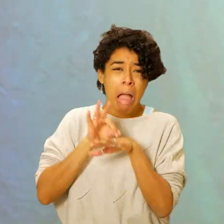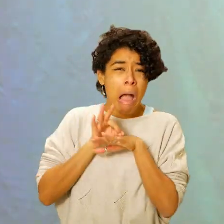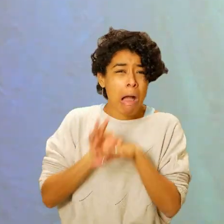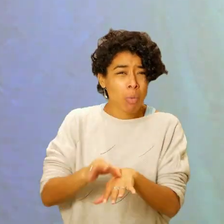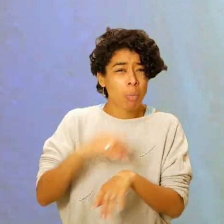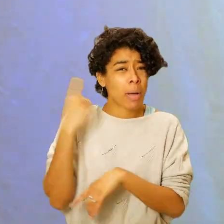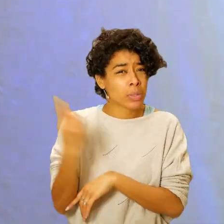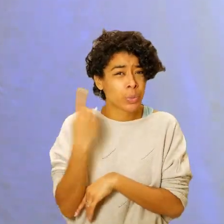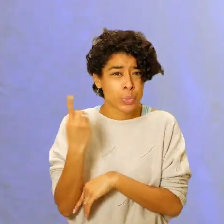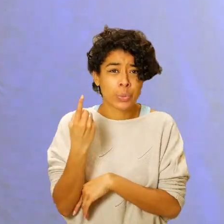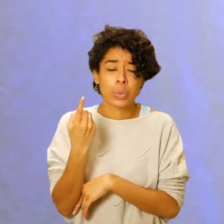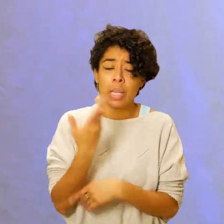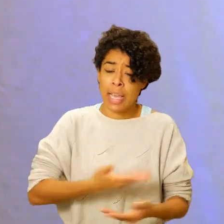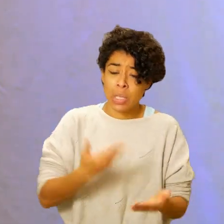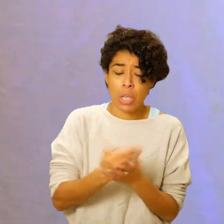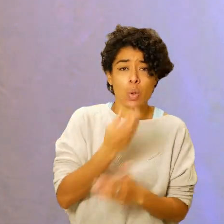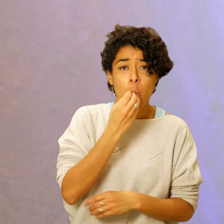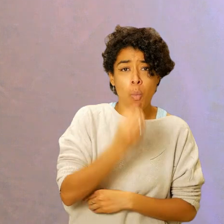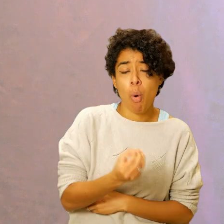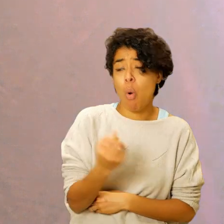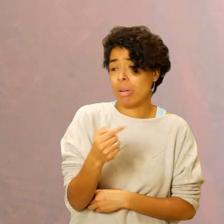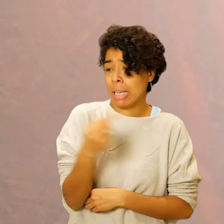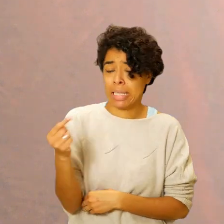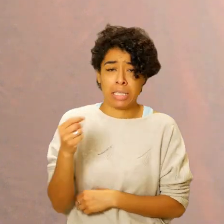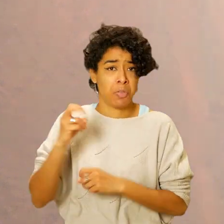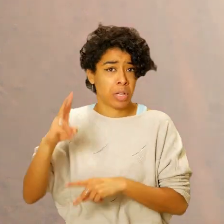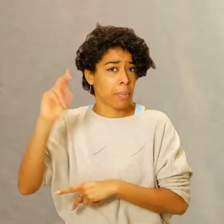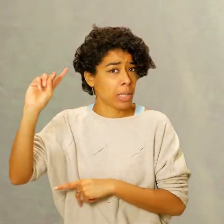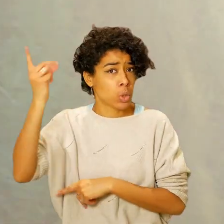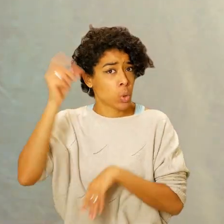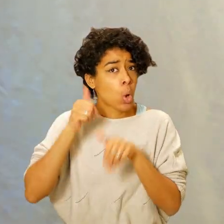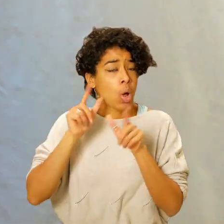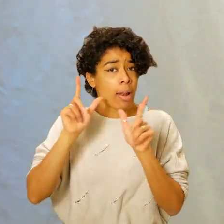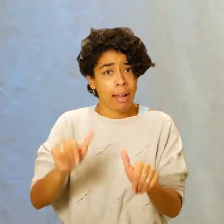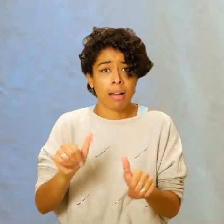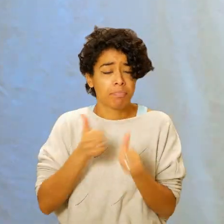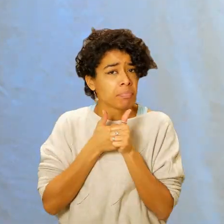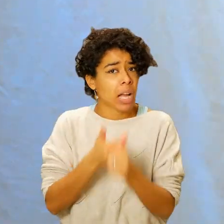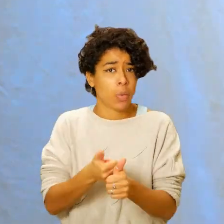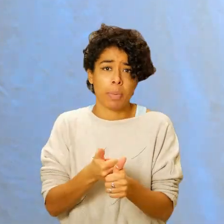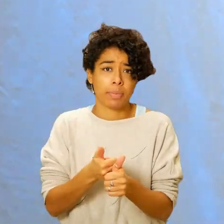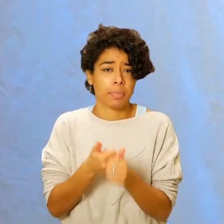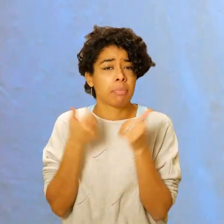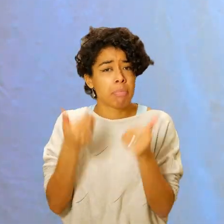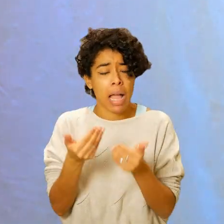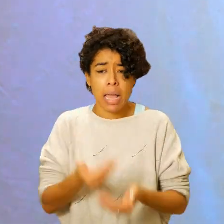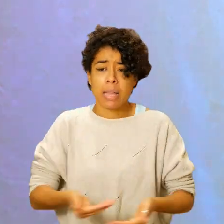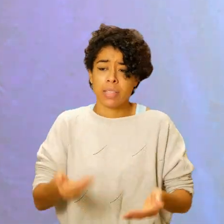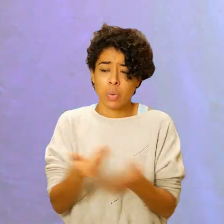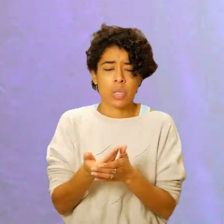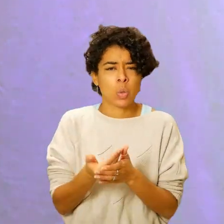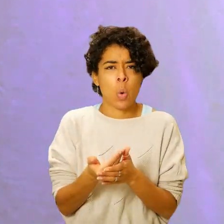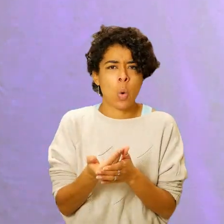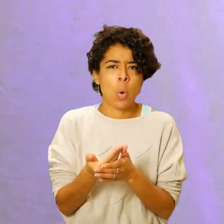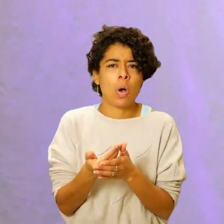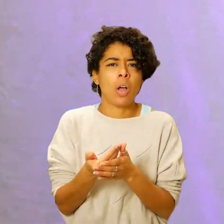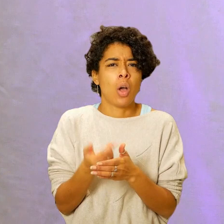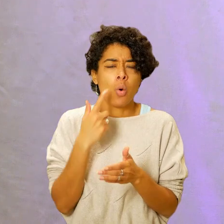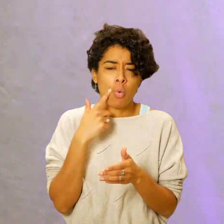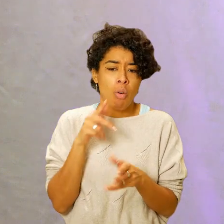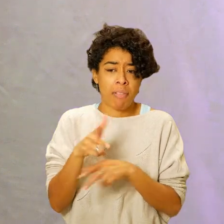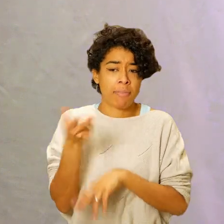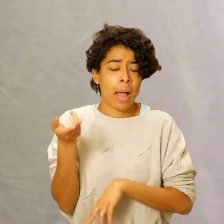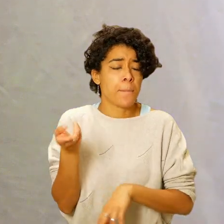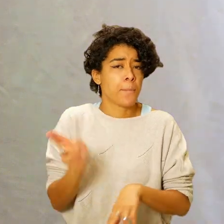comme dans les bons moments. Dieu a toujours été là et ils sont sortis vainqueurs. Même ceux qui ont terminé martyrs, comme dit Hébreux,